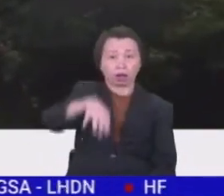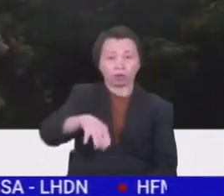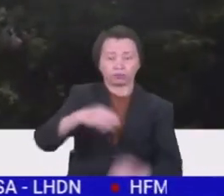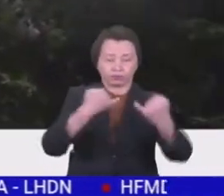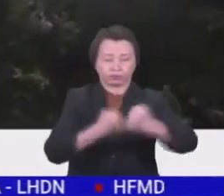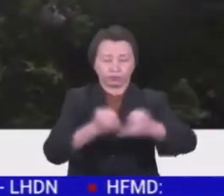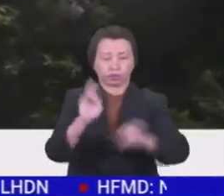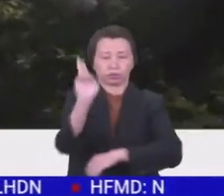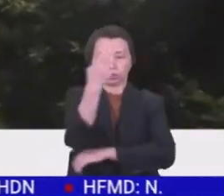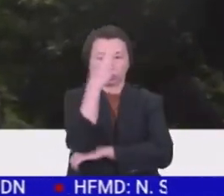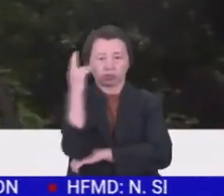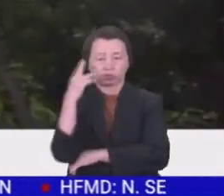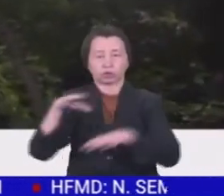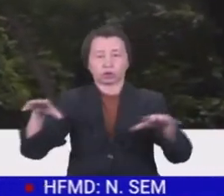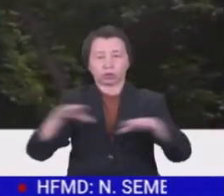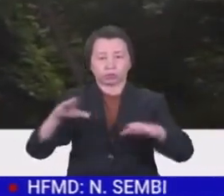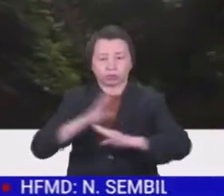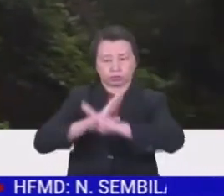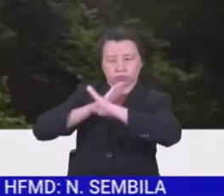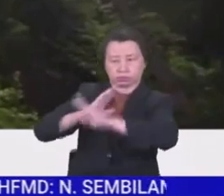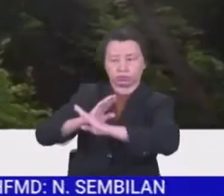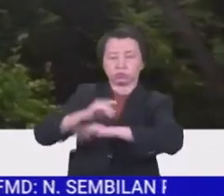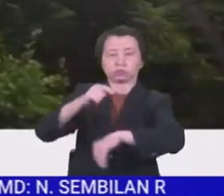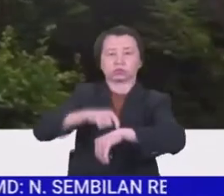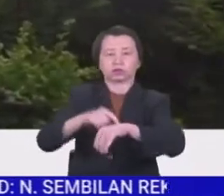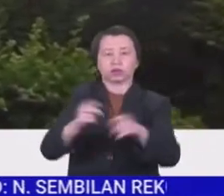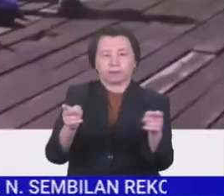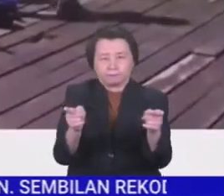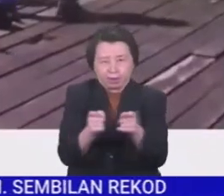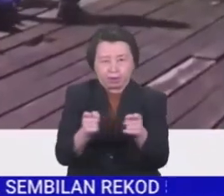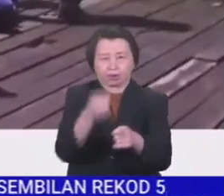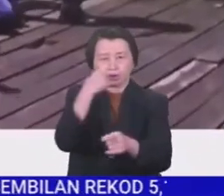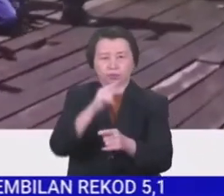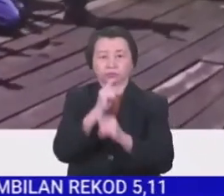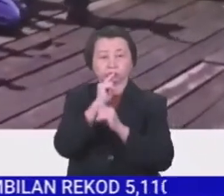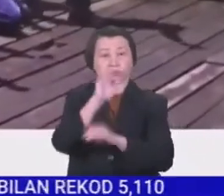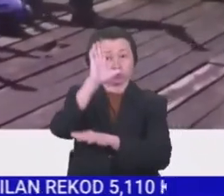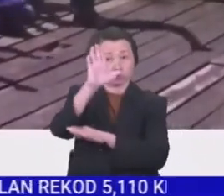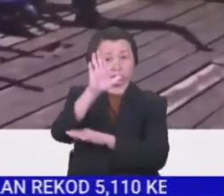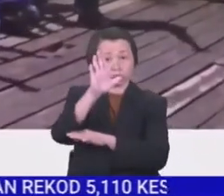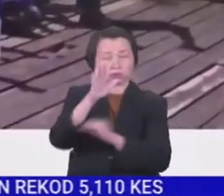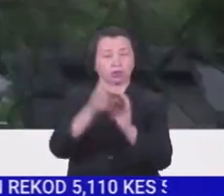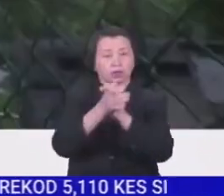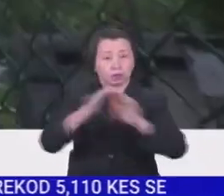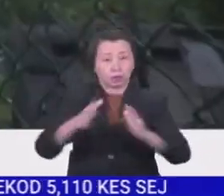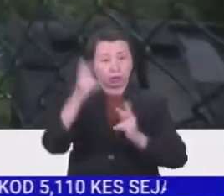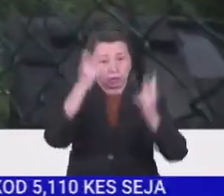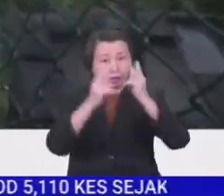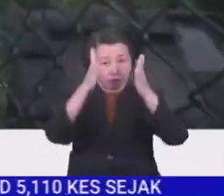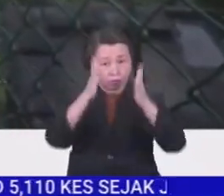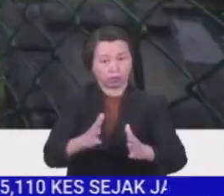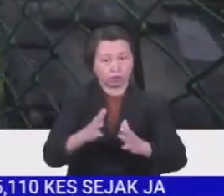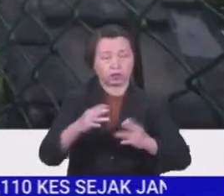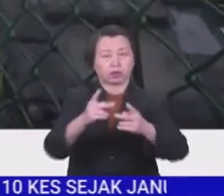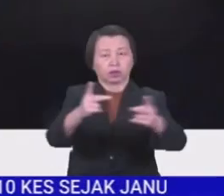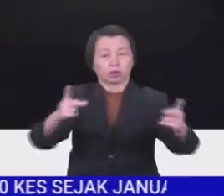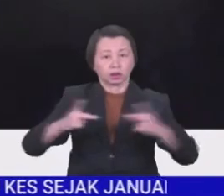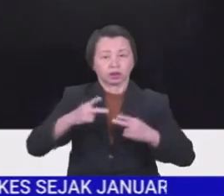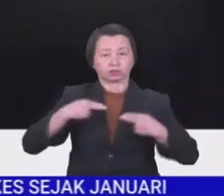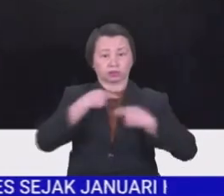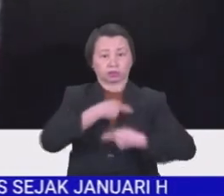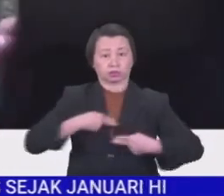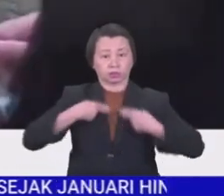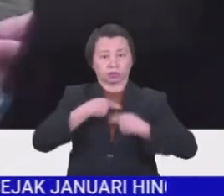Perhutanan Perak melakukan langkah pencegahan jangka pendek bagi menjamin keselamatan pengunjung kawasan rekreasi.